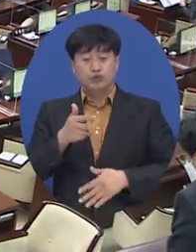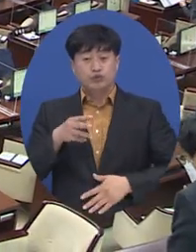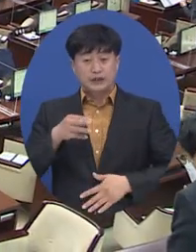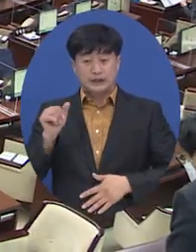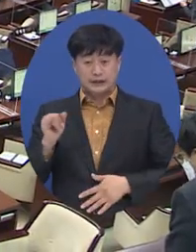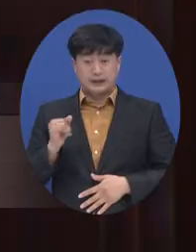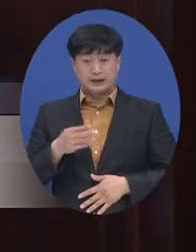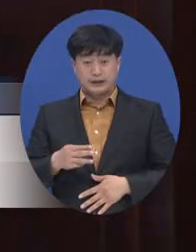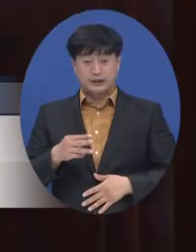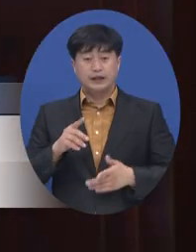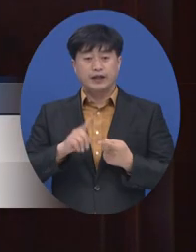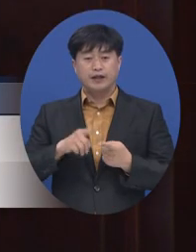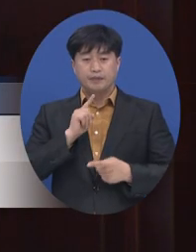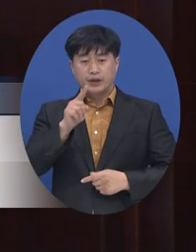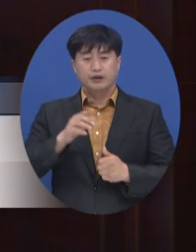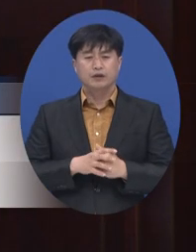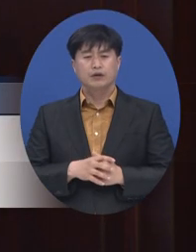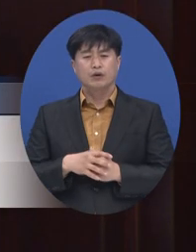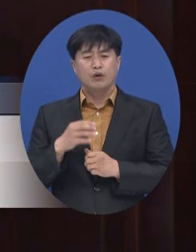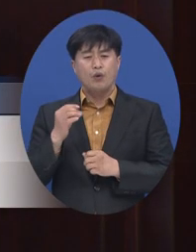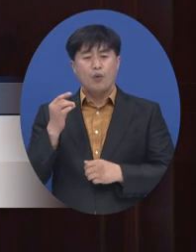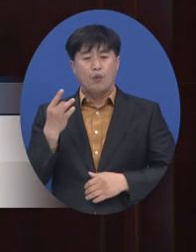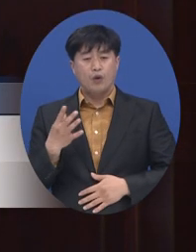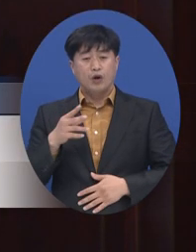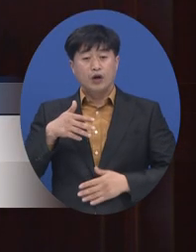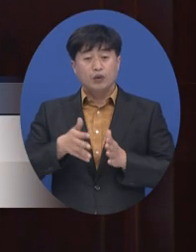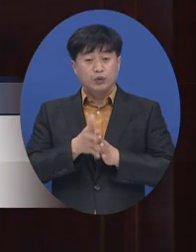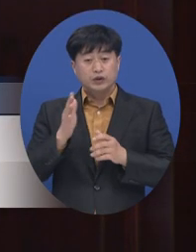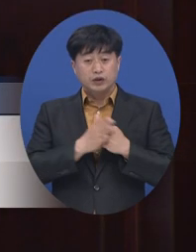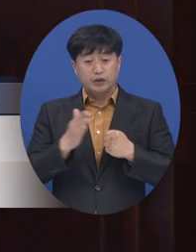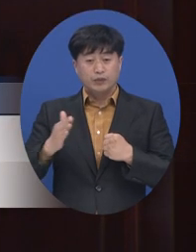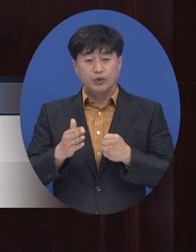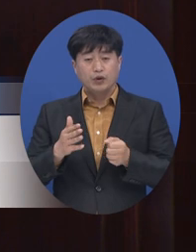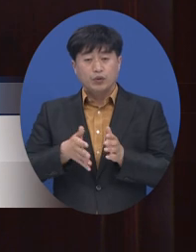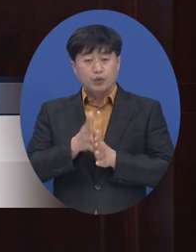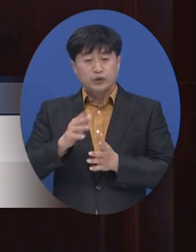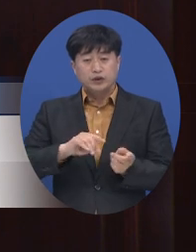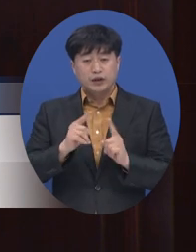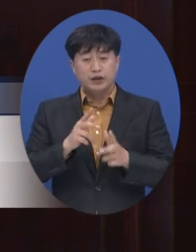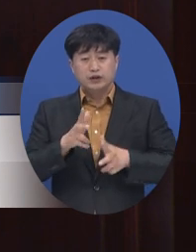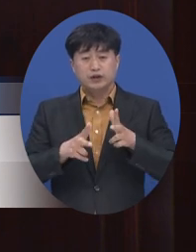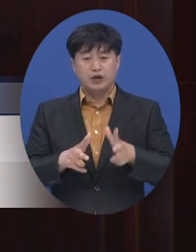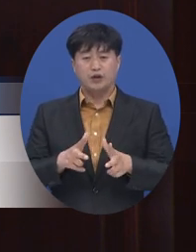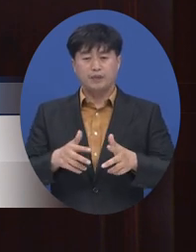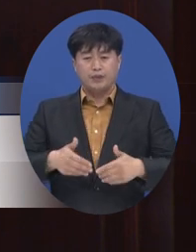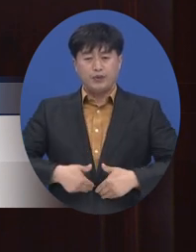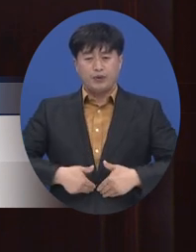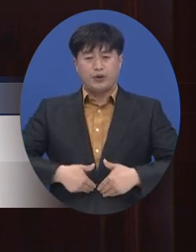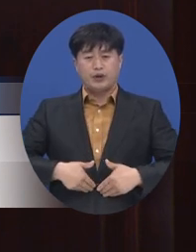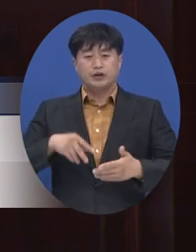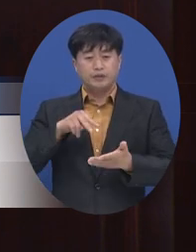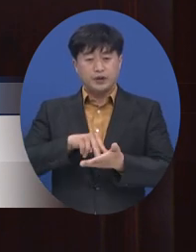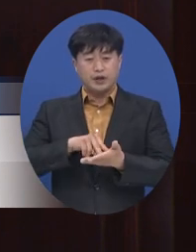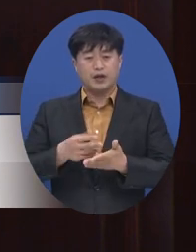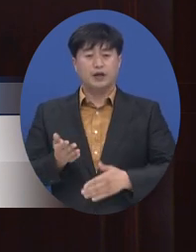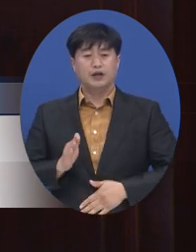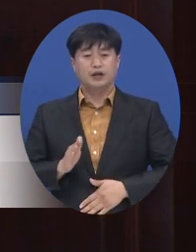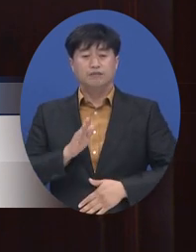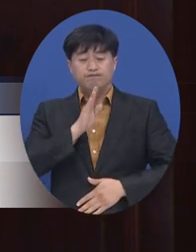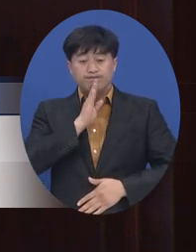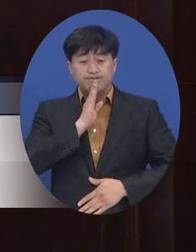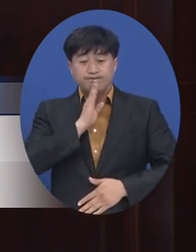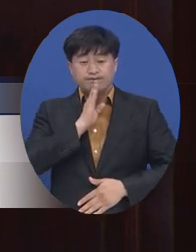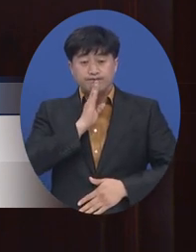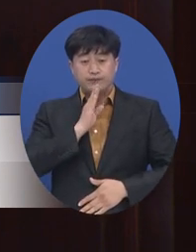있었습니다 원도심 이라 보니깐 도시 재산 사업 이철 씰이 필요한 상황인데 어 사실 이거